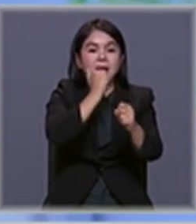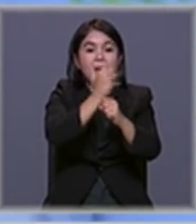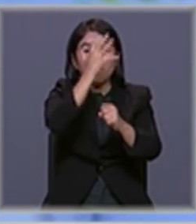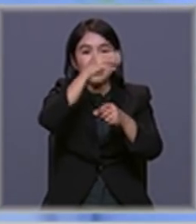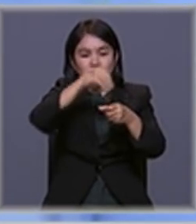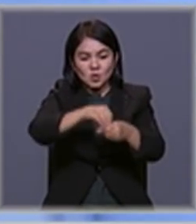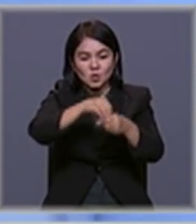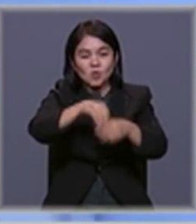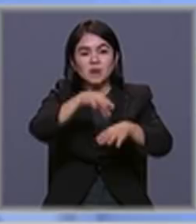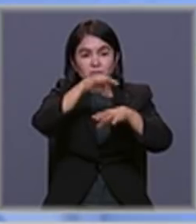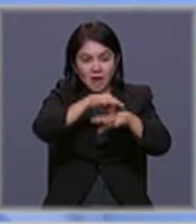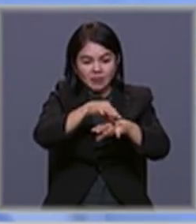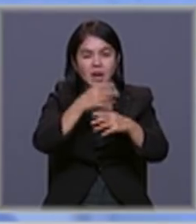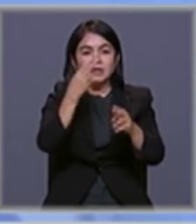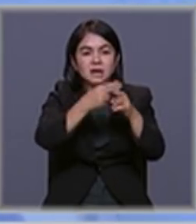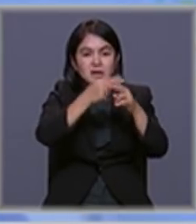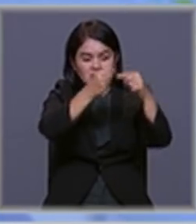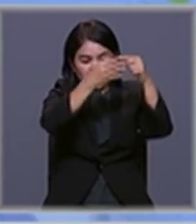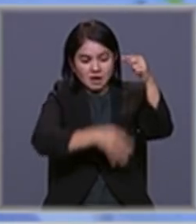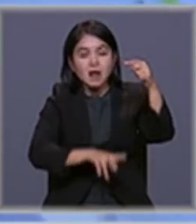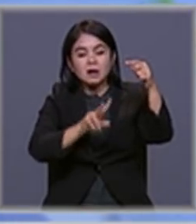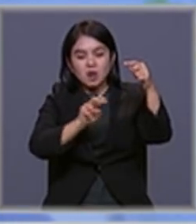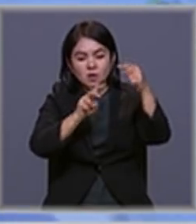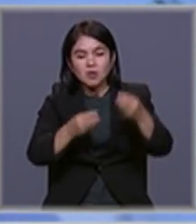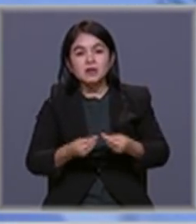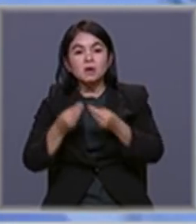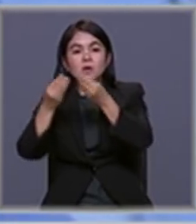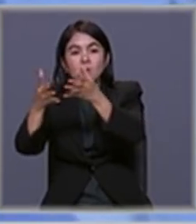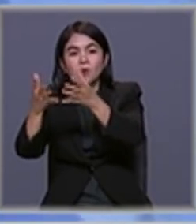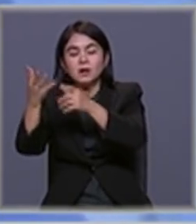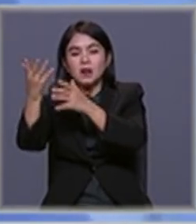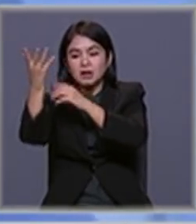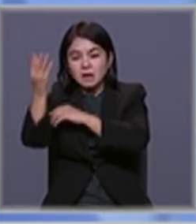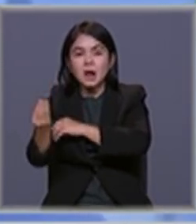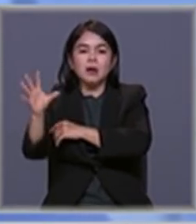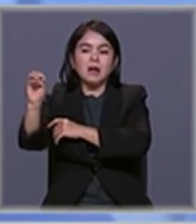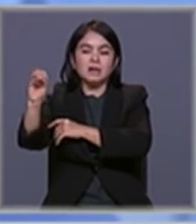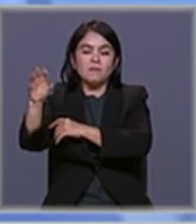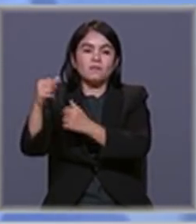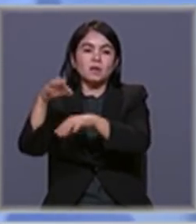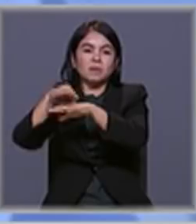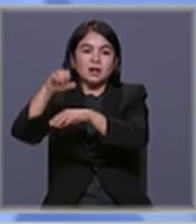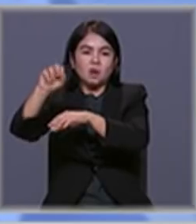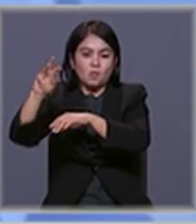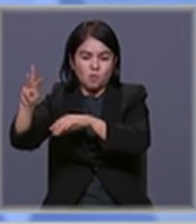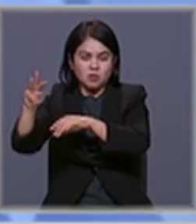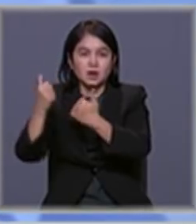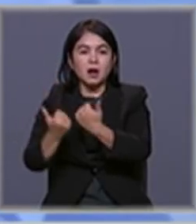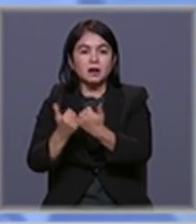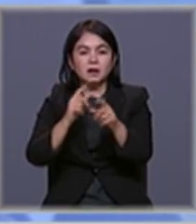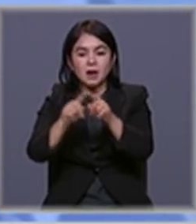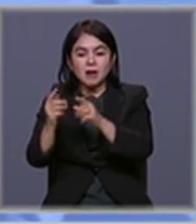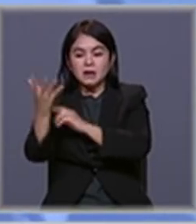ปีใช่มั้ยคือเลือกได้200ชื่อกกต.ก็จะส่งให้คสช.เลือกเหลือ50คนใช่มั้ยชุดเนี้ยเหลือ50คน